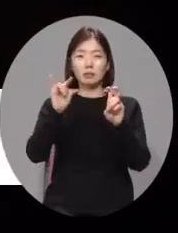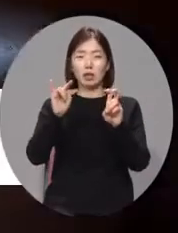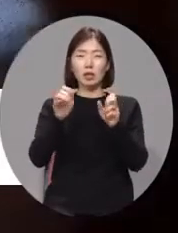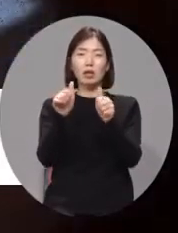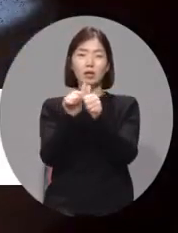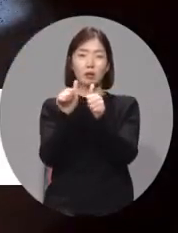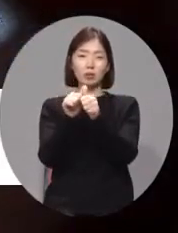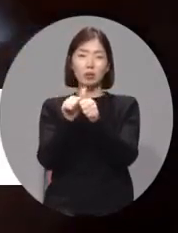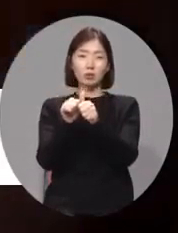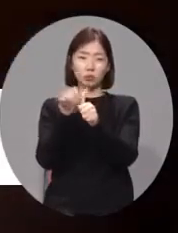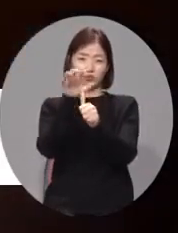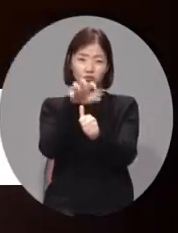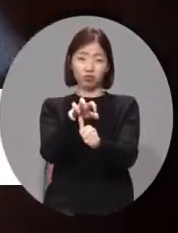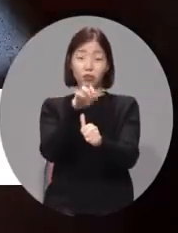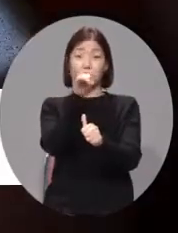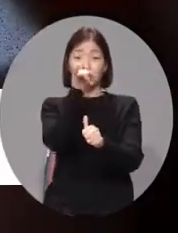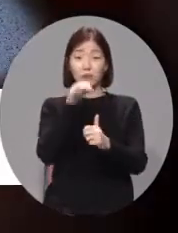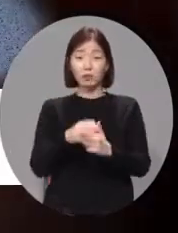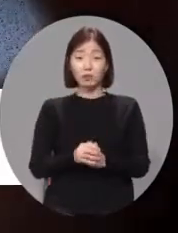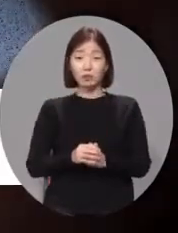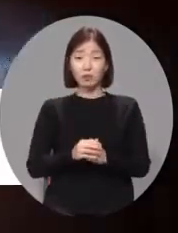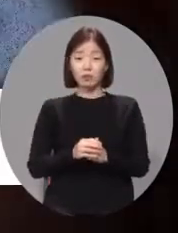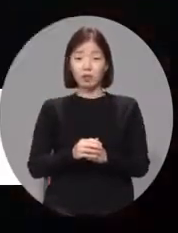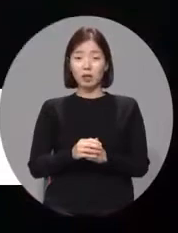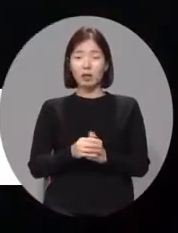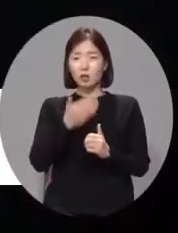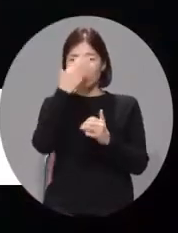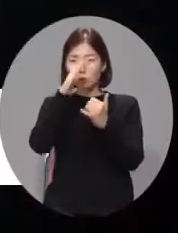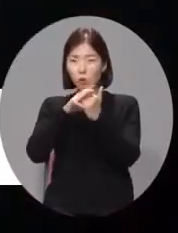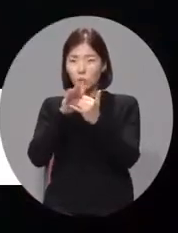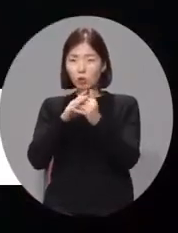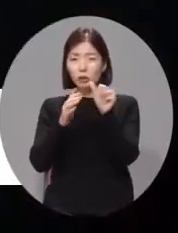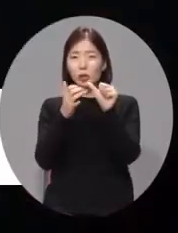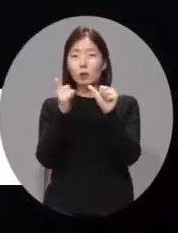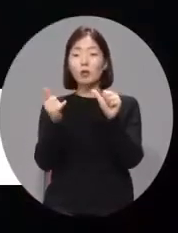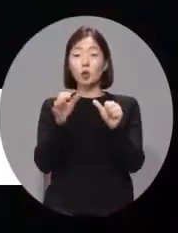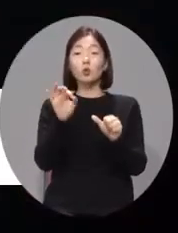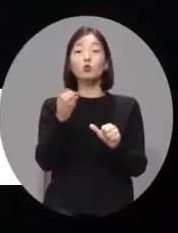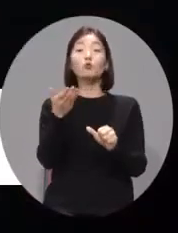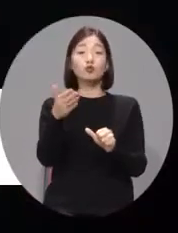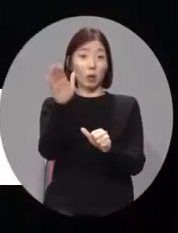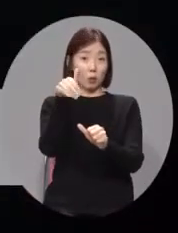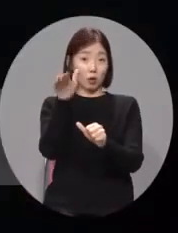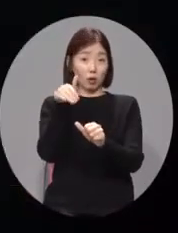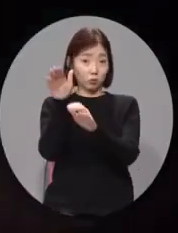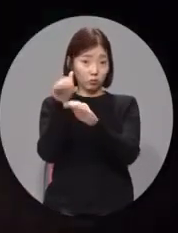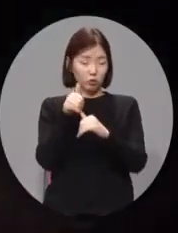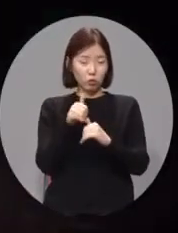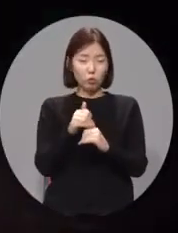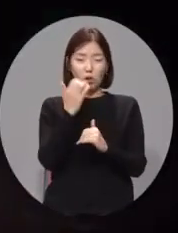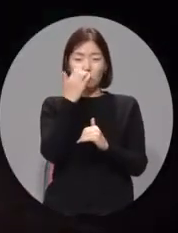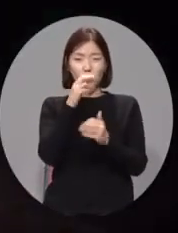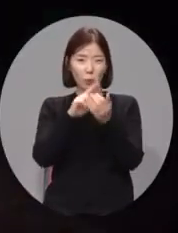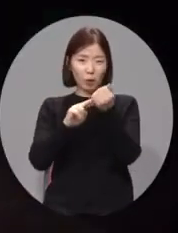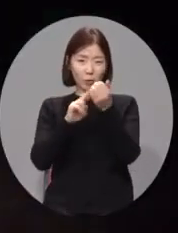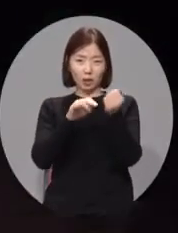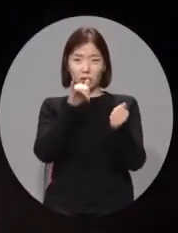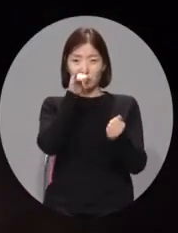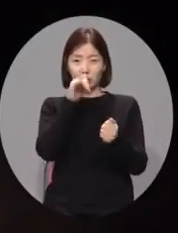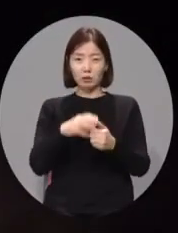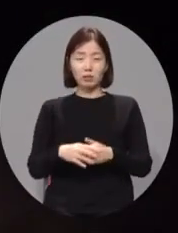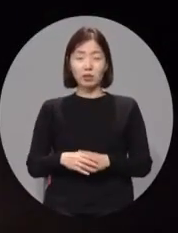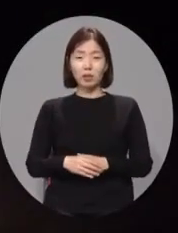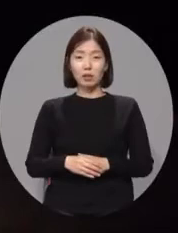직장인도 구속된 상태입니다. 가출 청소년 5명한테 용돈 준다고 꼬드겨 성매수를 한 혐의를 받고